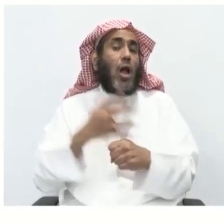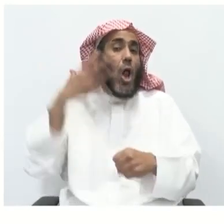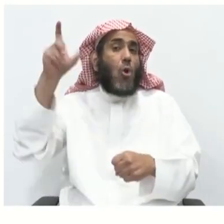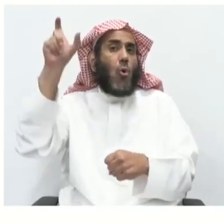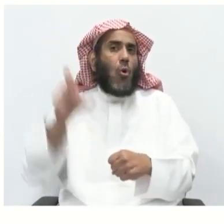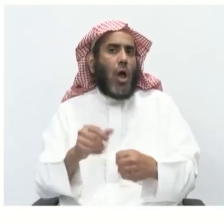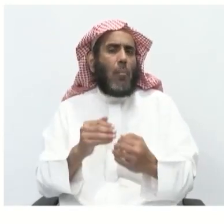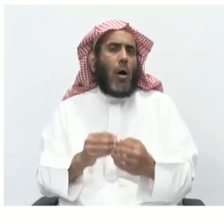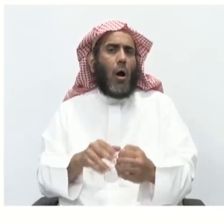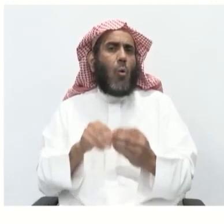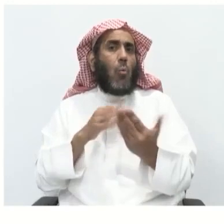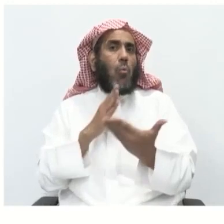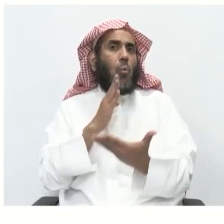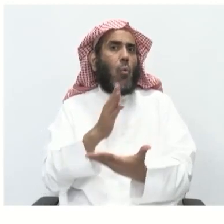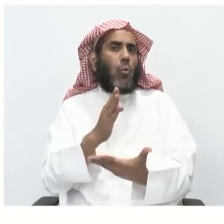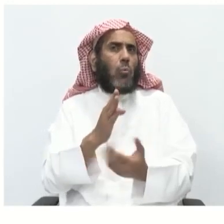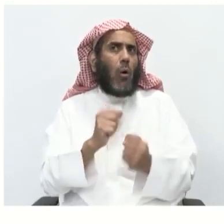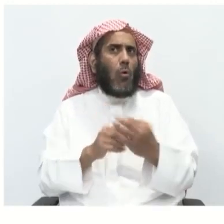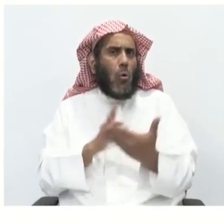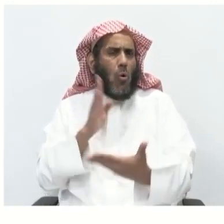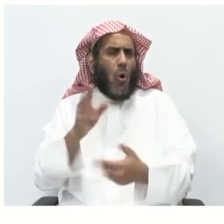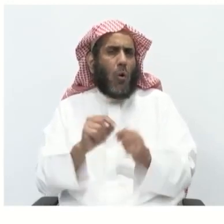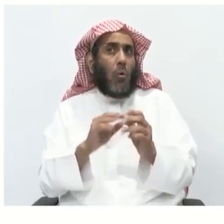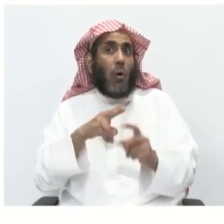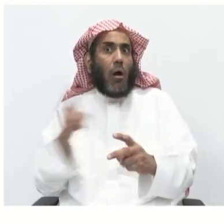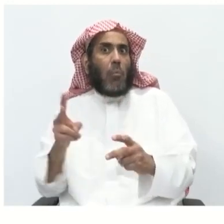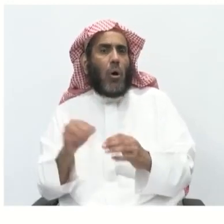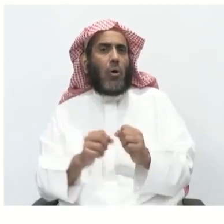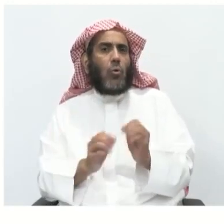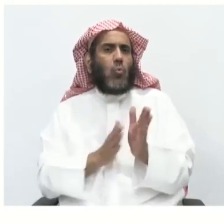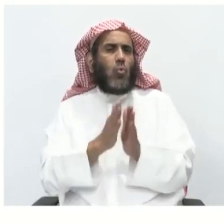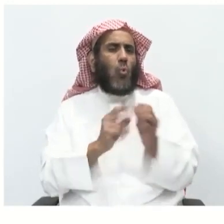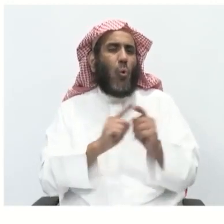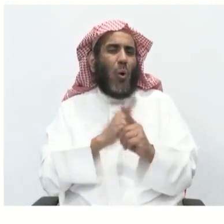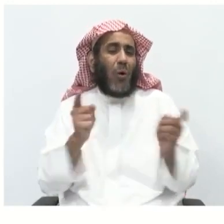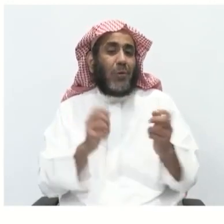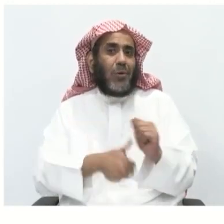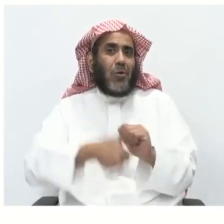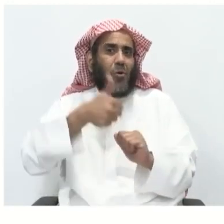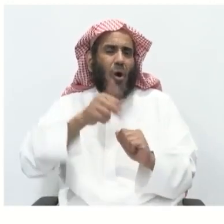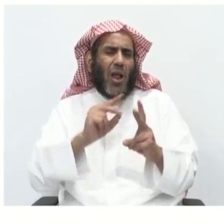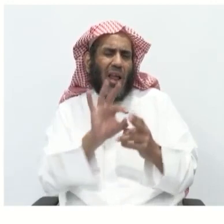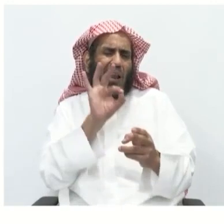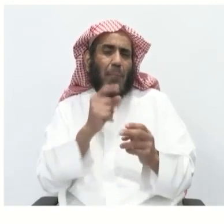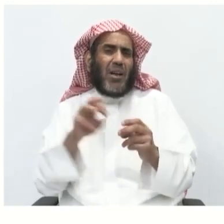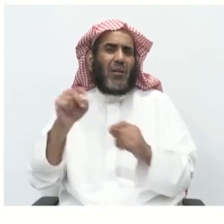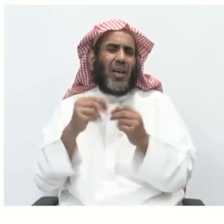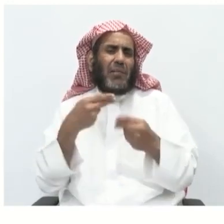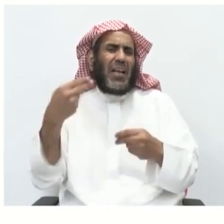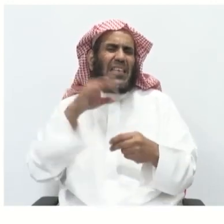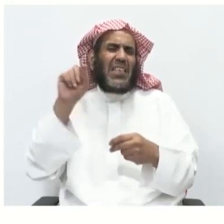خطوا خطوه غريبه اذ شجعوا عينات من الاتش اي في على بناء